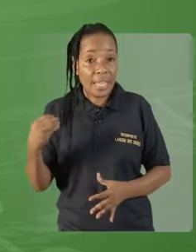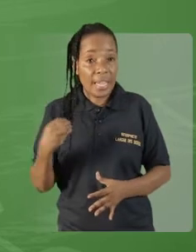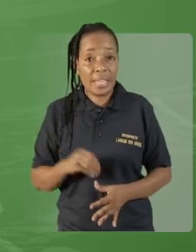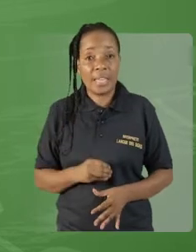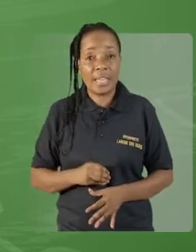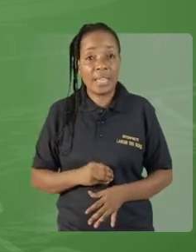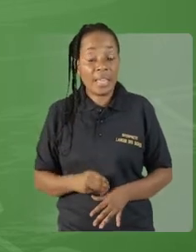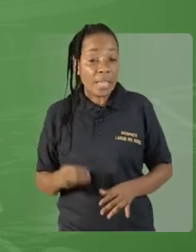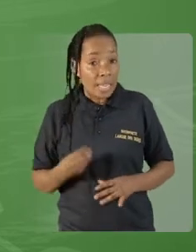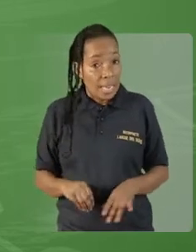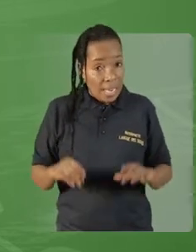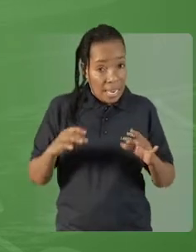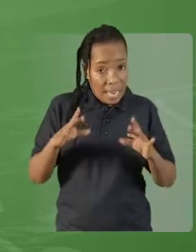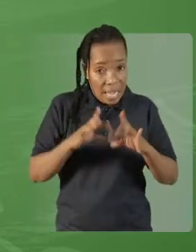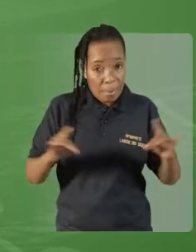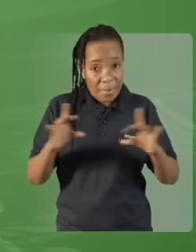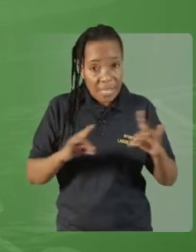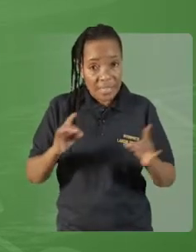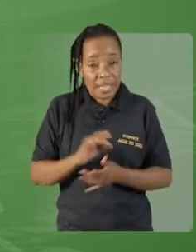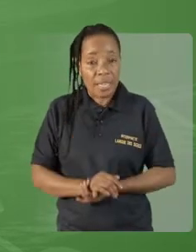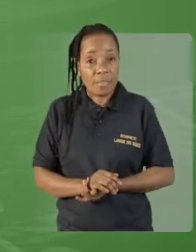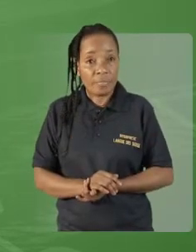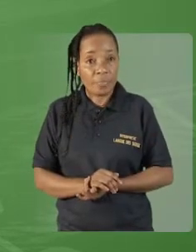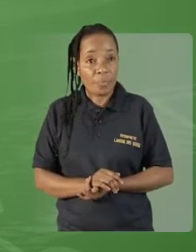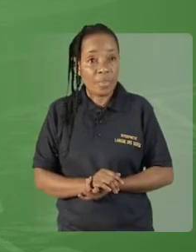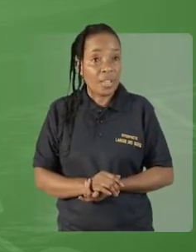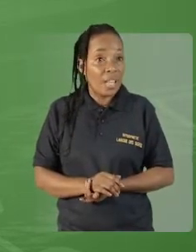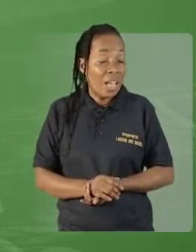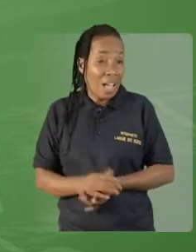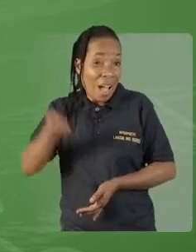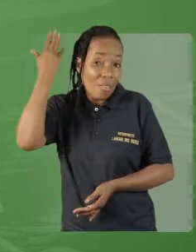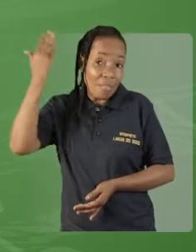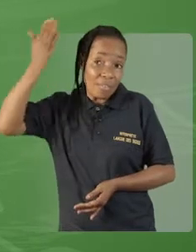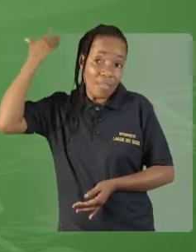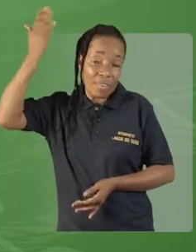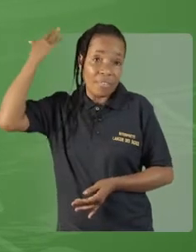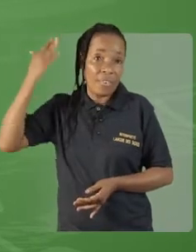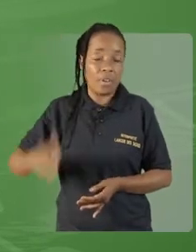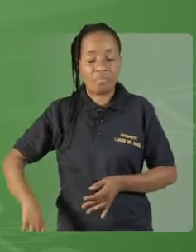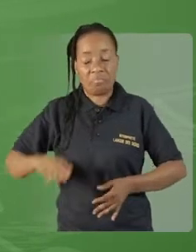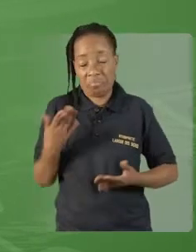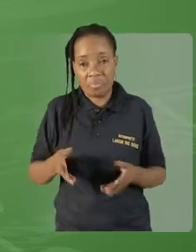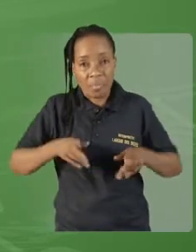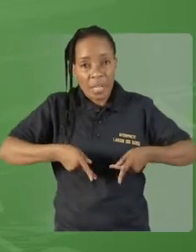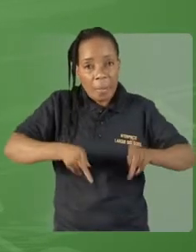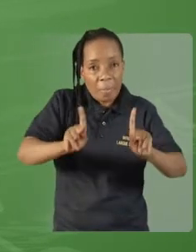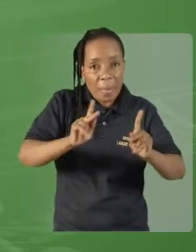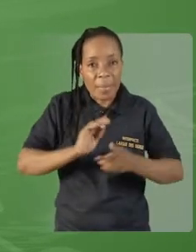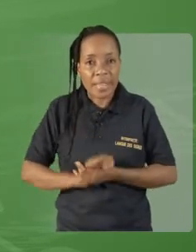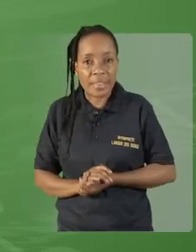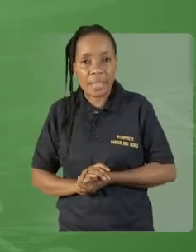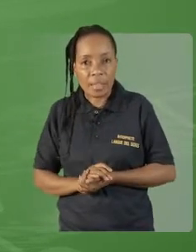Et les mythes du poète grec Homère dans l'Antiquité, par exemple, servaient de fond de